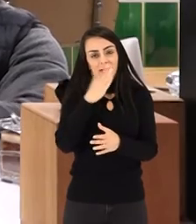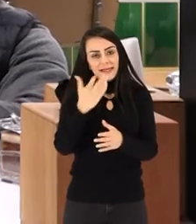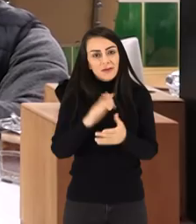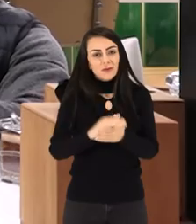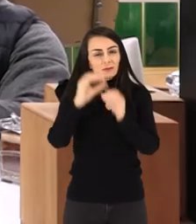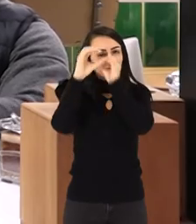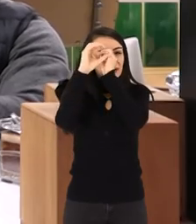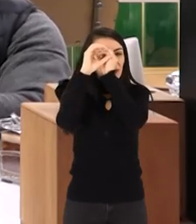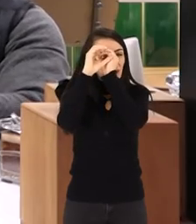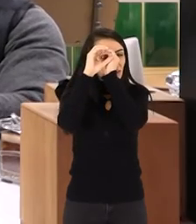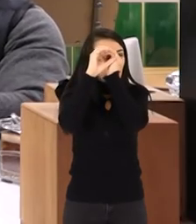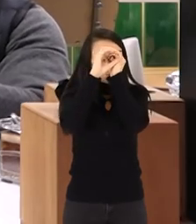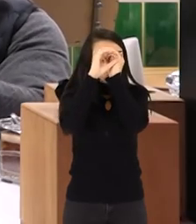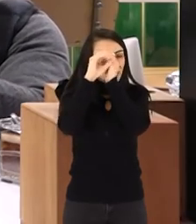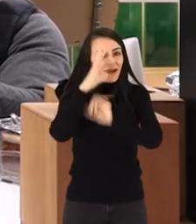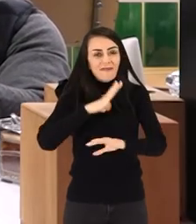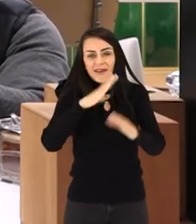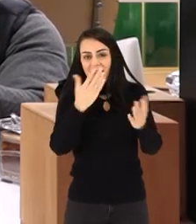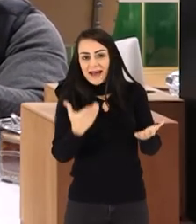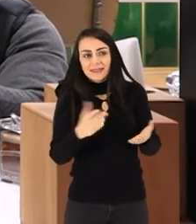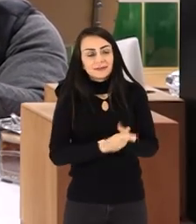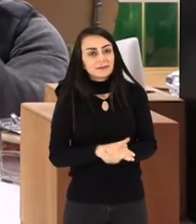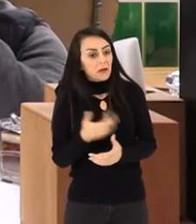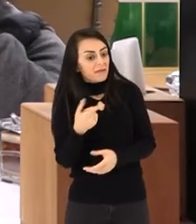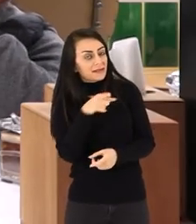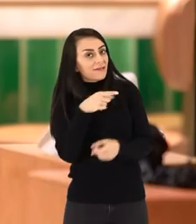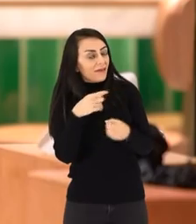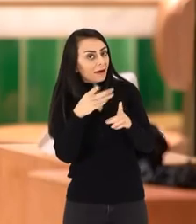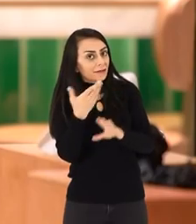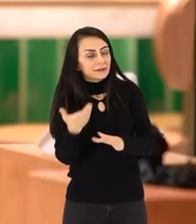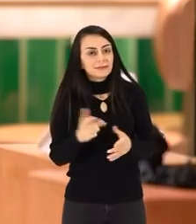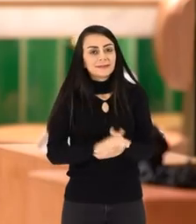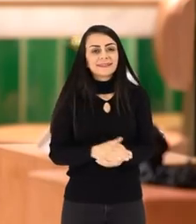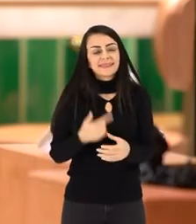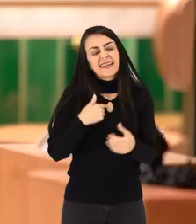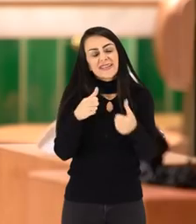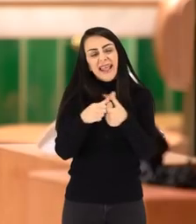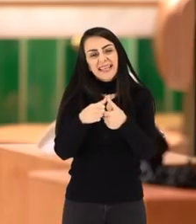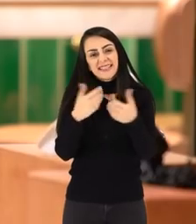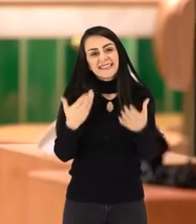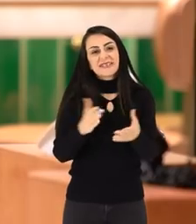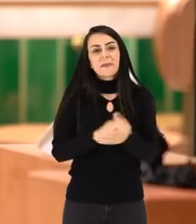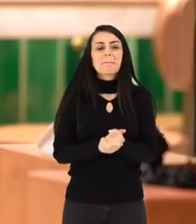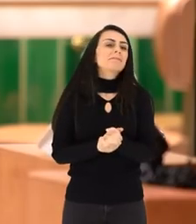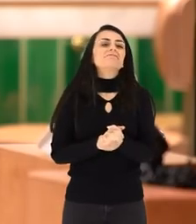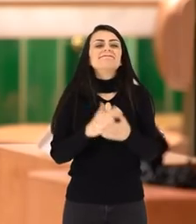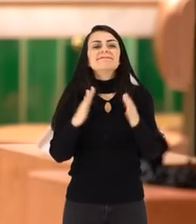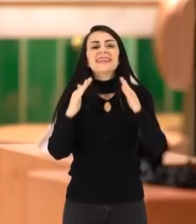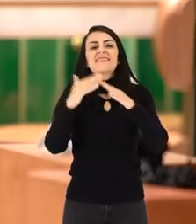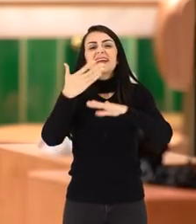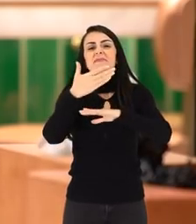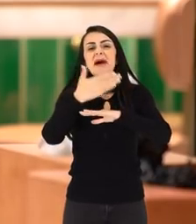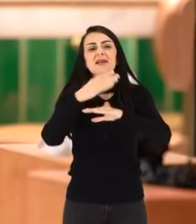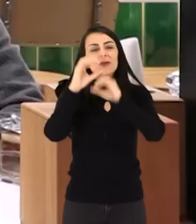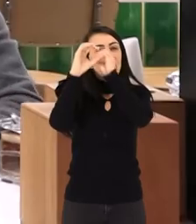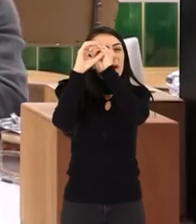işte oraları zaten onlar yani çok çok iyi işte geliyor bana yani. Evet yani sağ olsun eşim. Ama teleskopu da balkonda unuttun, ıslandı orada buradan söylüyor. Ya, ya ama